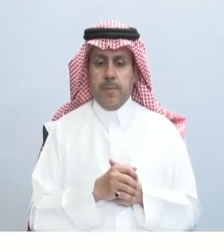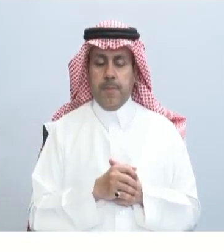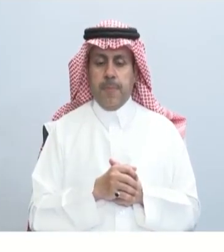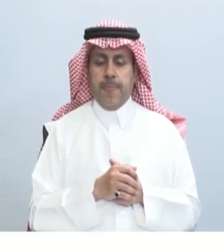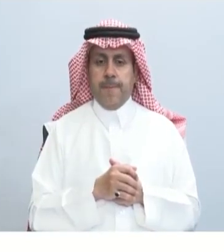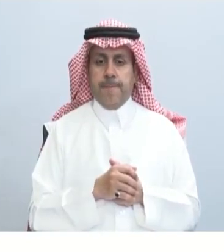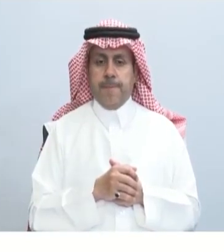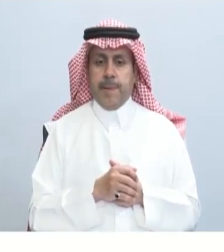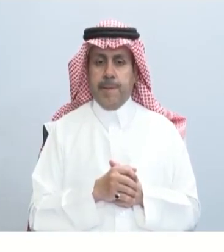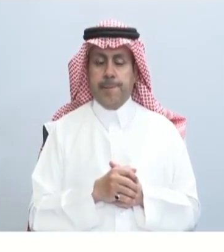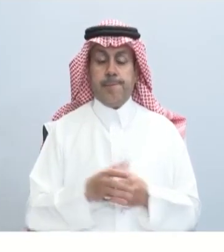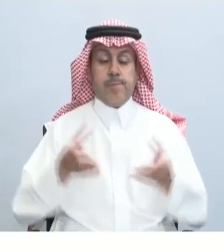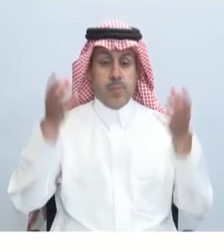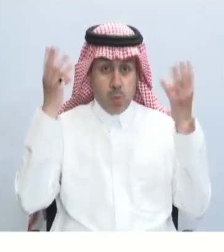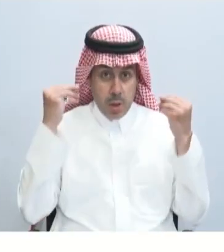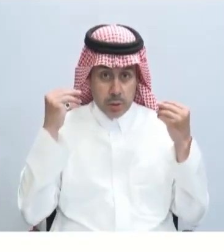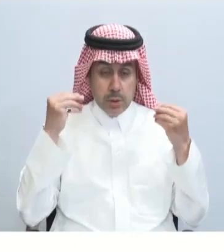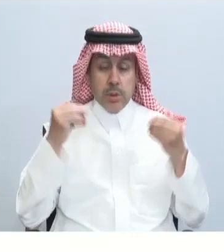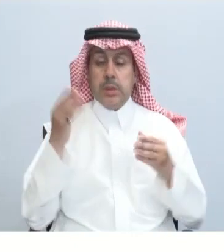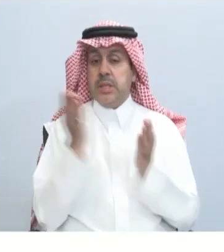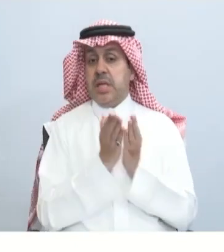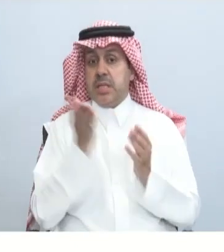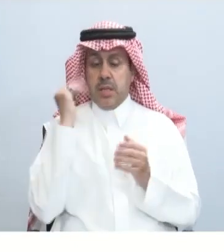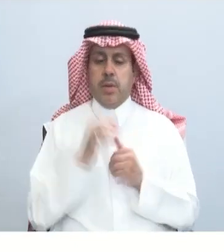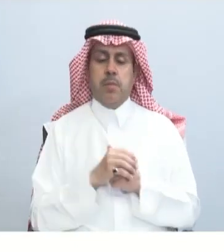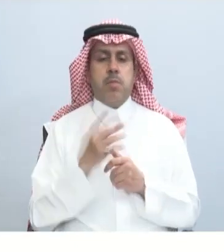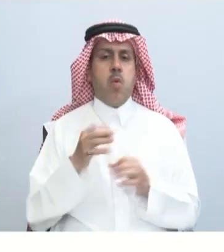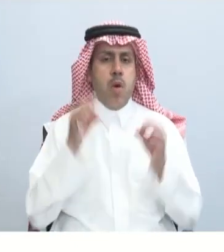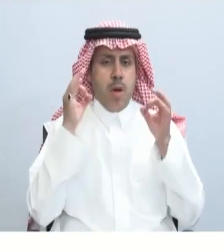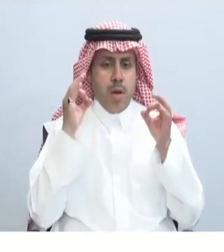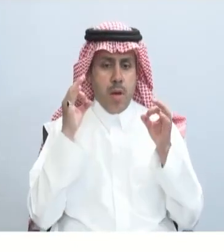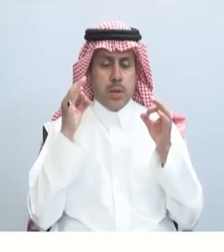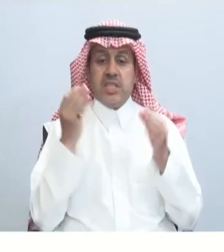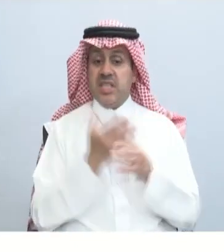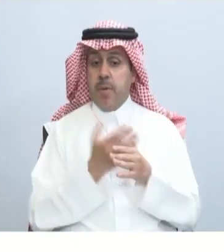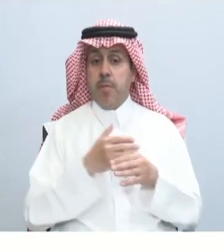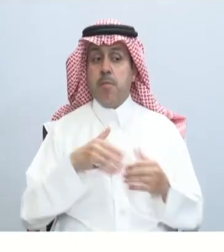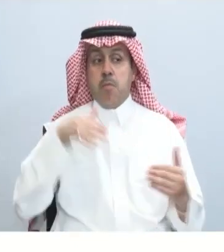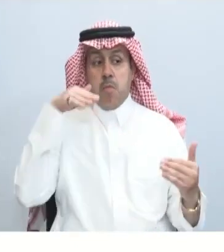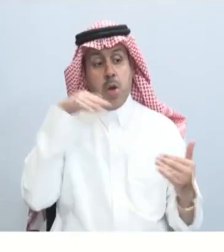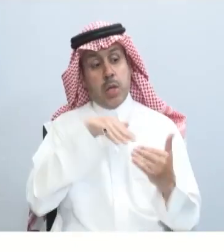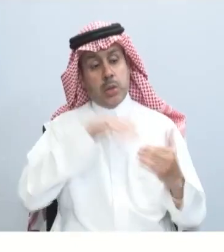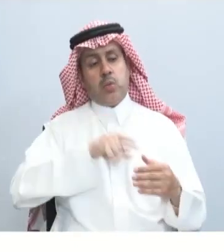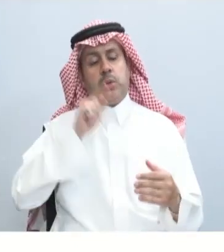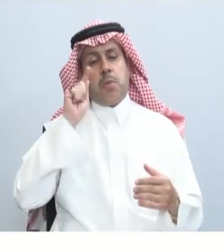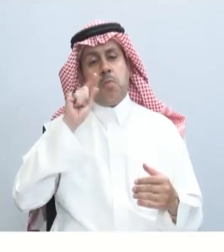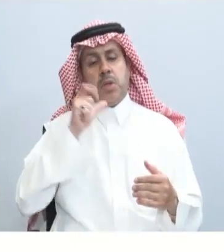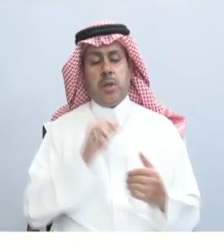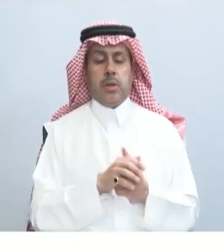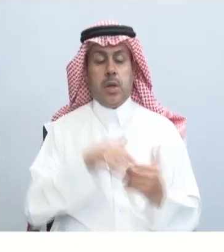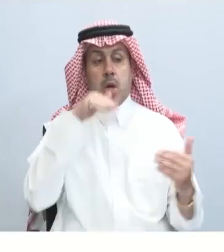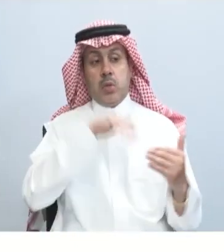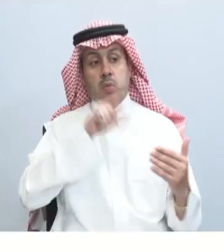الاسلامي نراجع درسنا السابق يا ترى ما هو سبب غزوه بدر اذكر واذكري سبب غزوه بدر